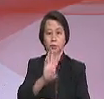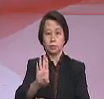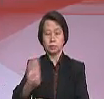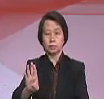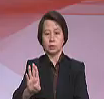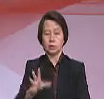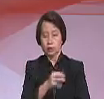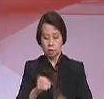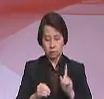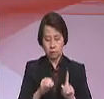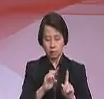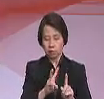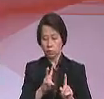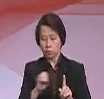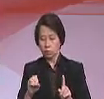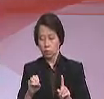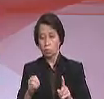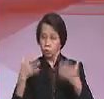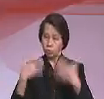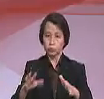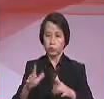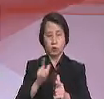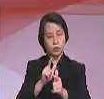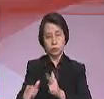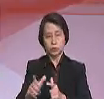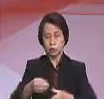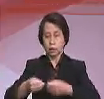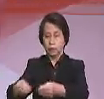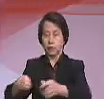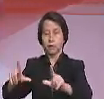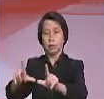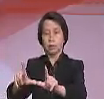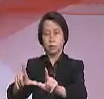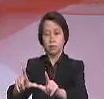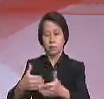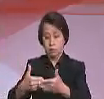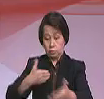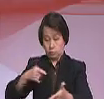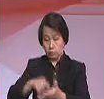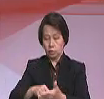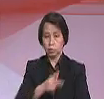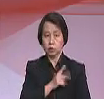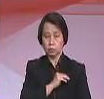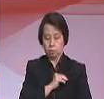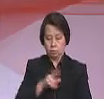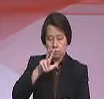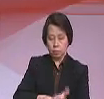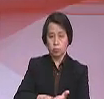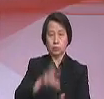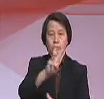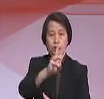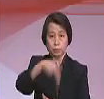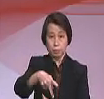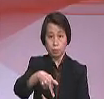dan 1,700 daripada permohonan itu sudah diluluskan dan diberikan lesen. Sebelum ini, Kementerian mengisytiharkan wilayah